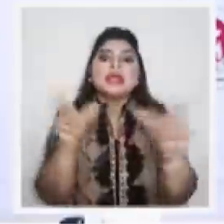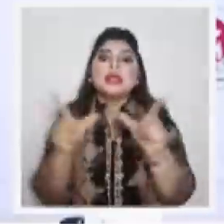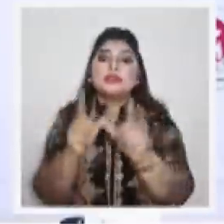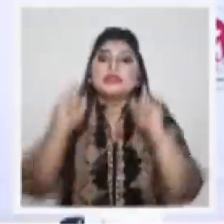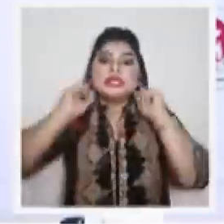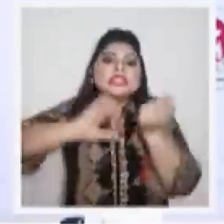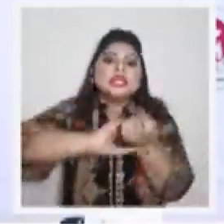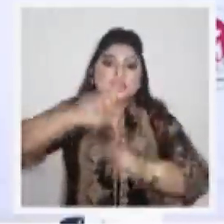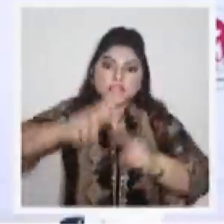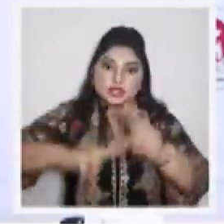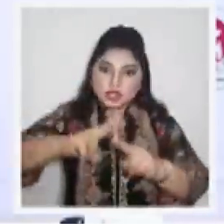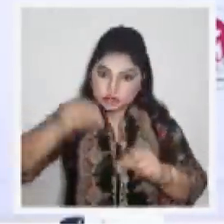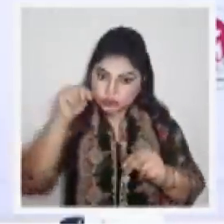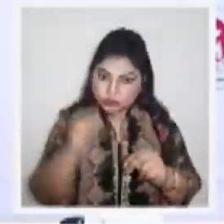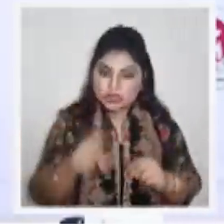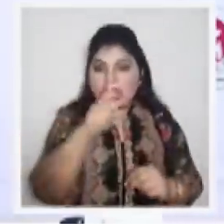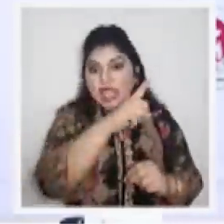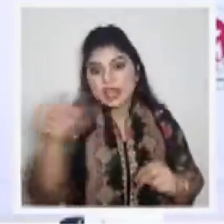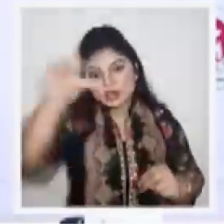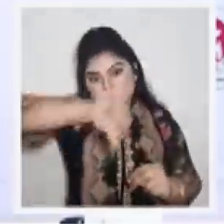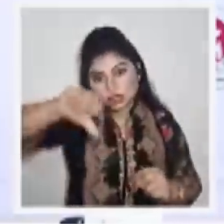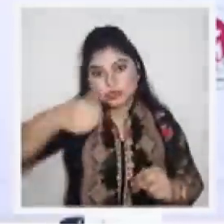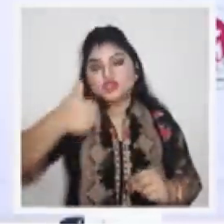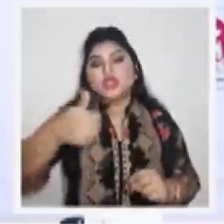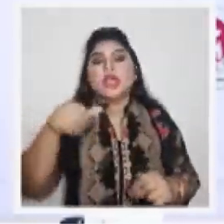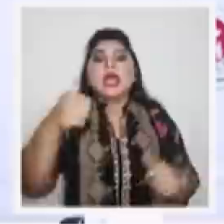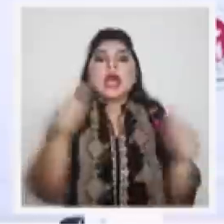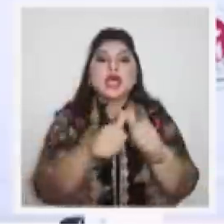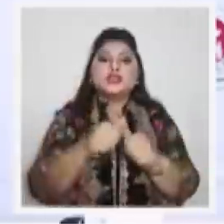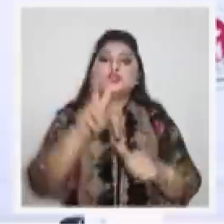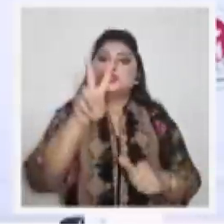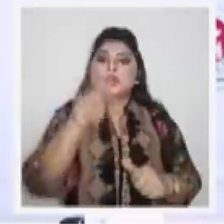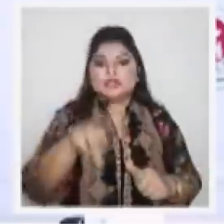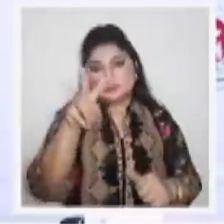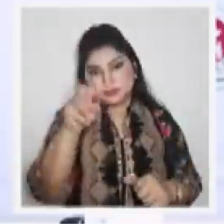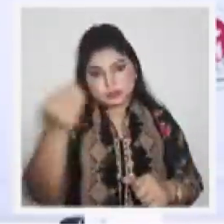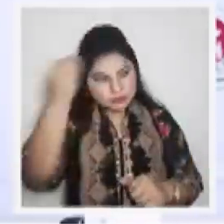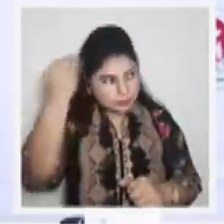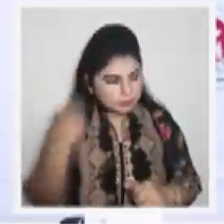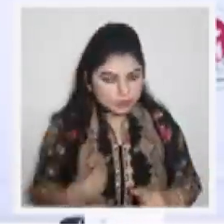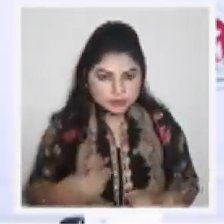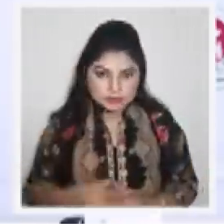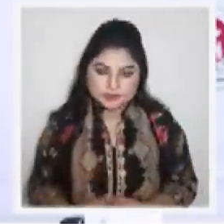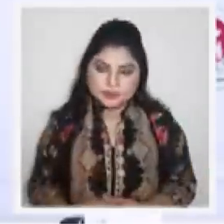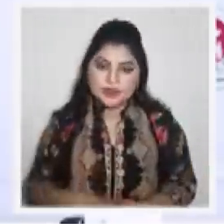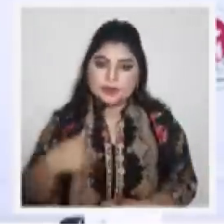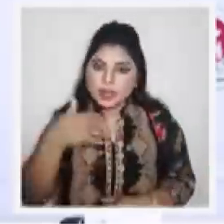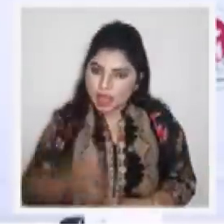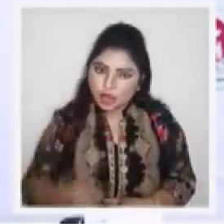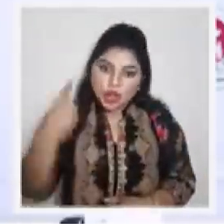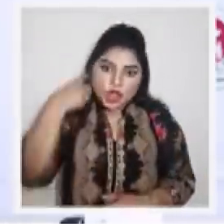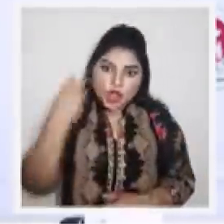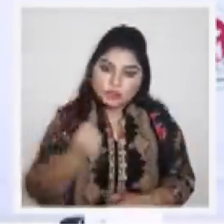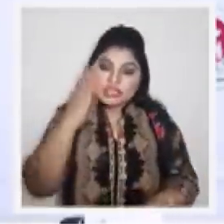7,02,642 জন। দক্ষিণ পূর্ব এশিয়া এবং বিশ্ব পরিস্থিতির সূত্র, বিশ্ব স্বাস্থ্য সংস্থা সিচুয়েশন রিপোর্ট